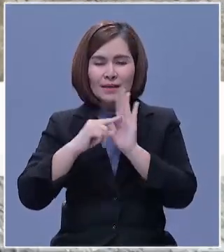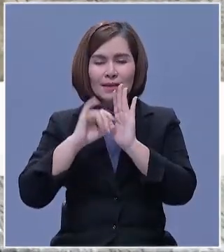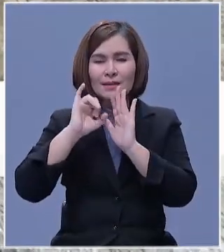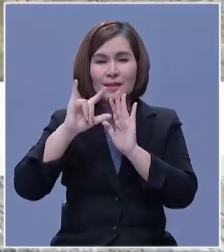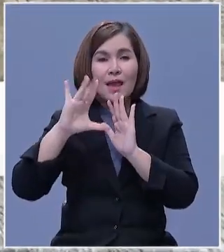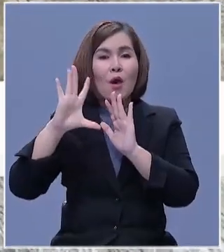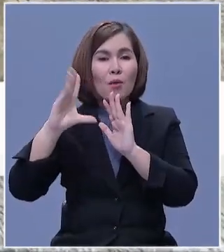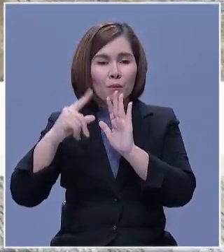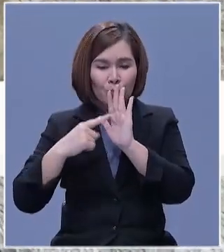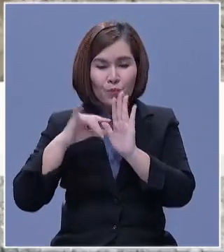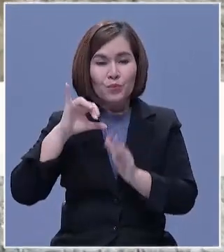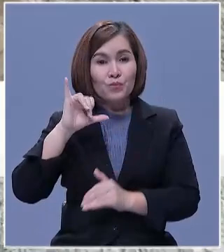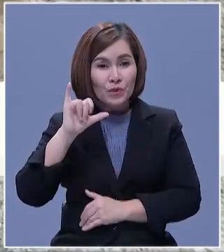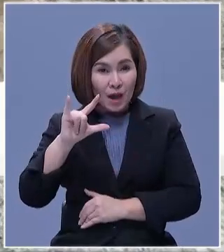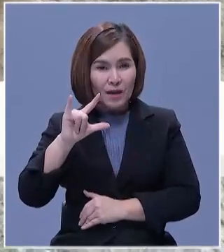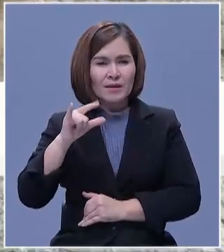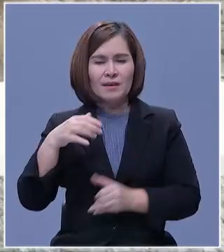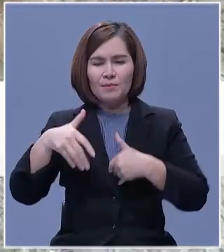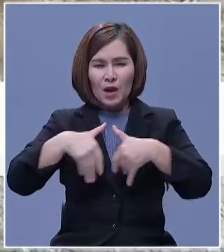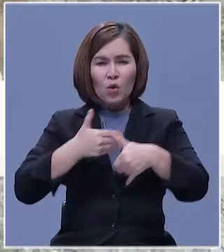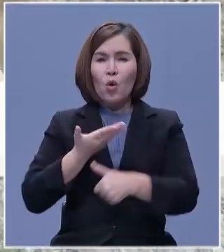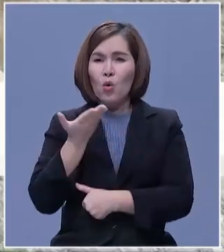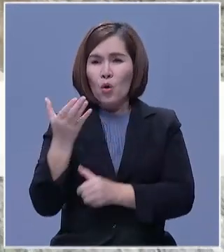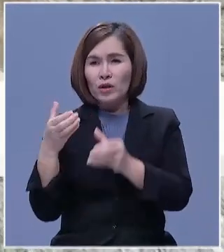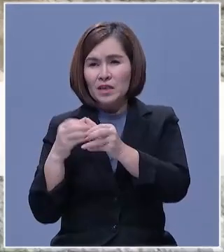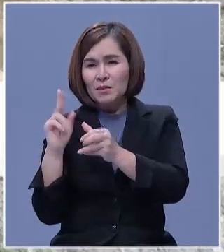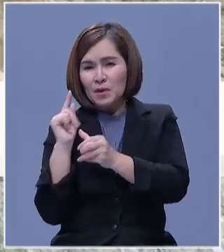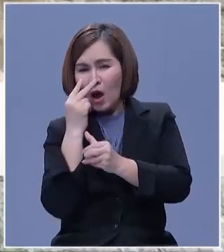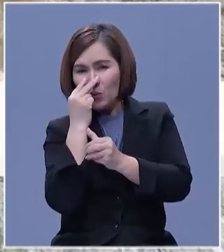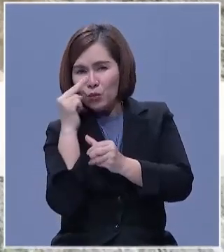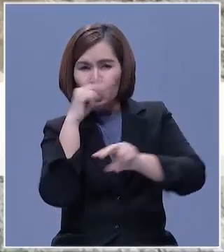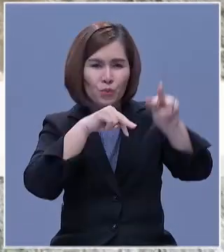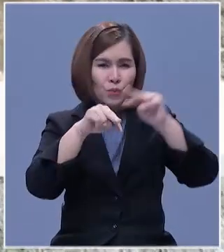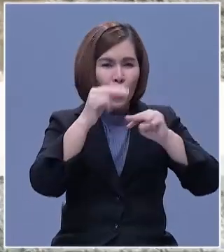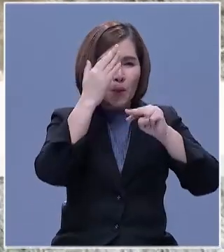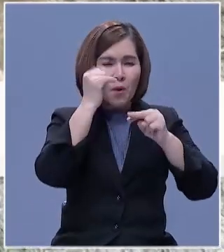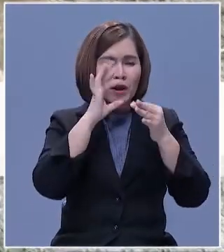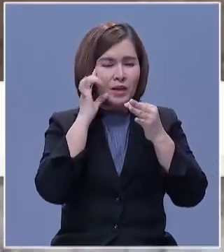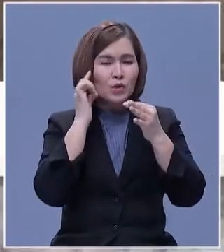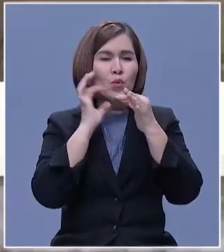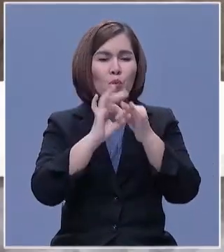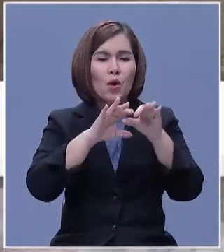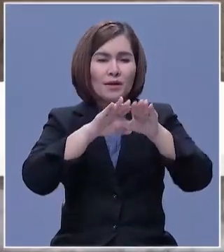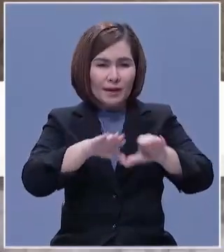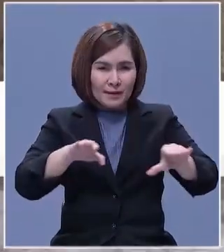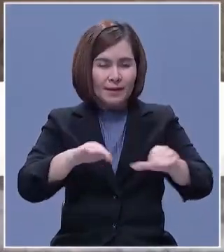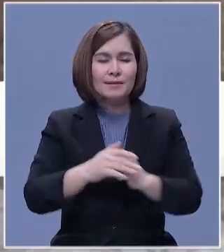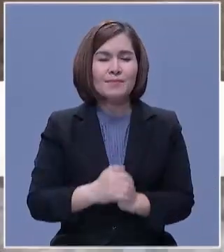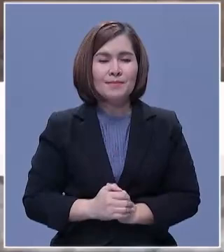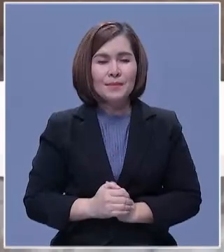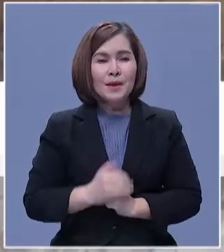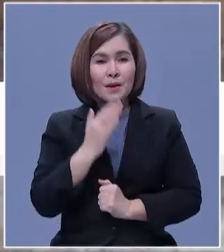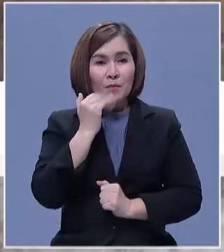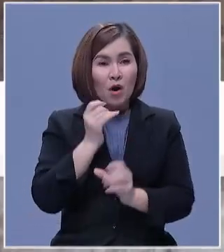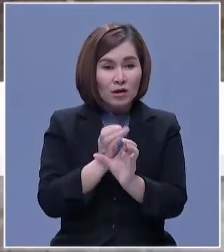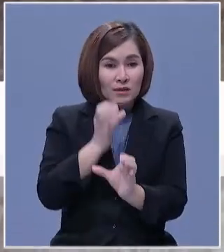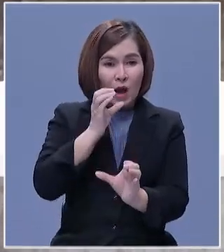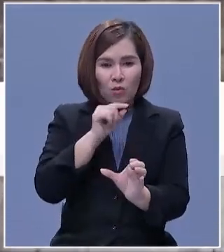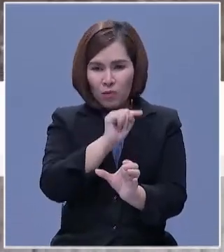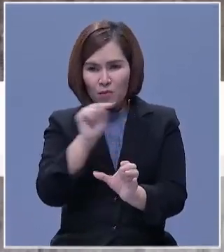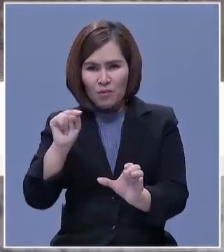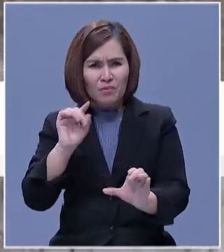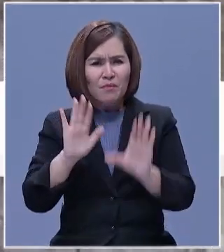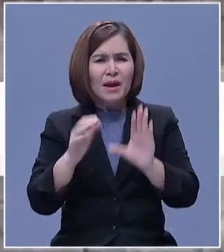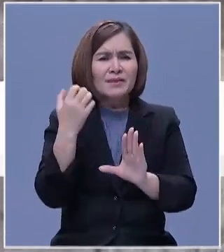จสอบหน่อยนะครับเพราะชาวบ้านเขาเกรงว่าจะเกิดอันตรายกับเด็กนักเรียนที่อยู่ในอาคารเนื่องจากว่าเสาเป็น10ต้นเนี่ย